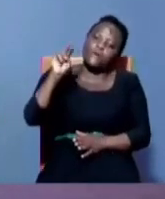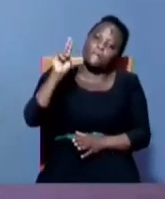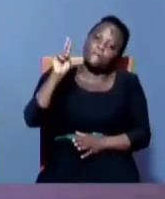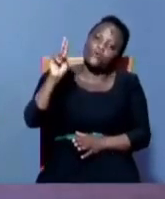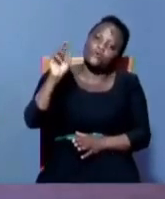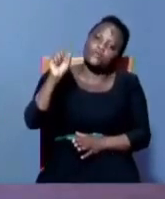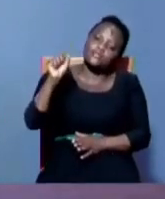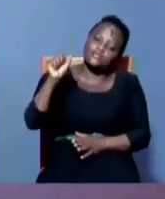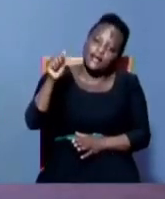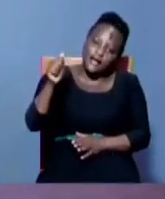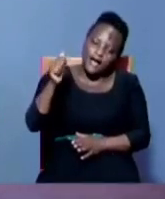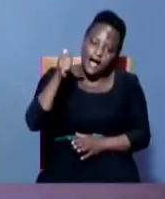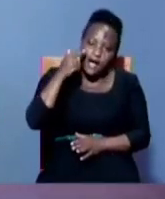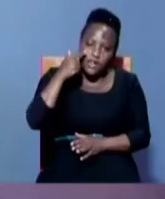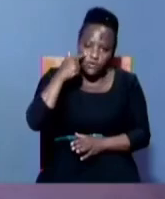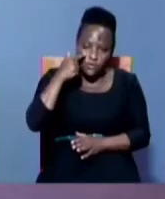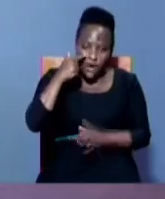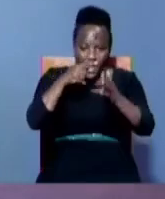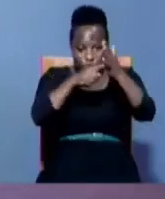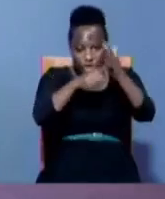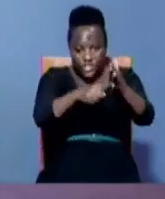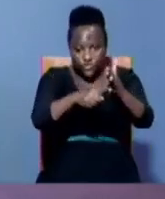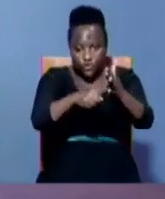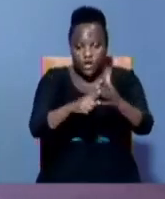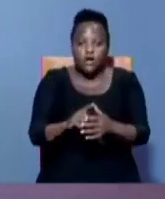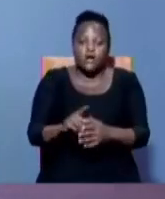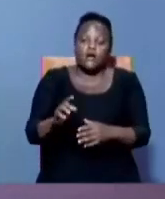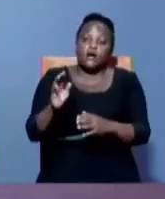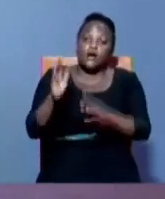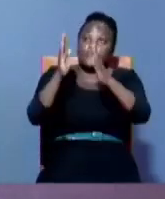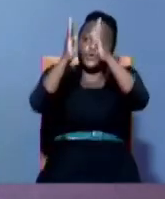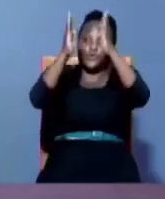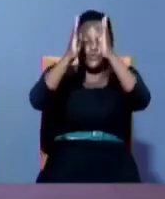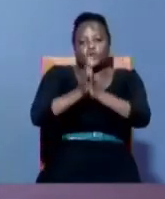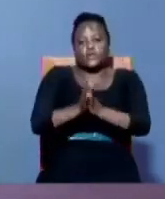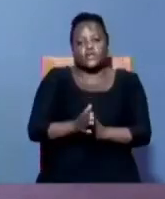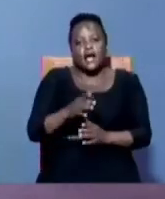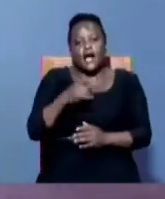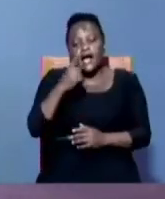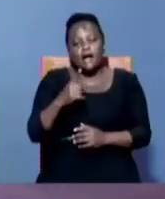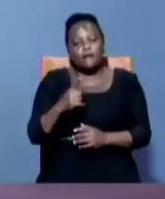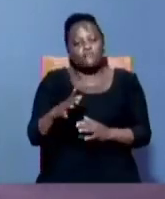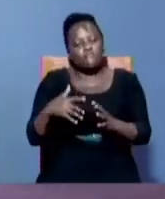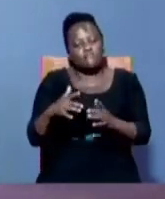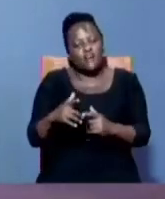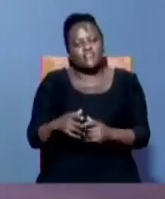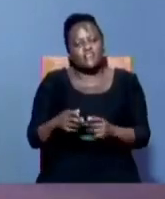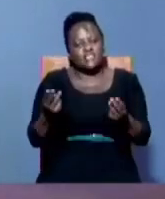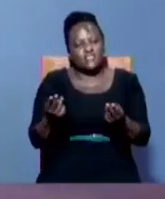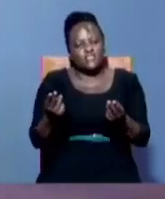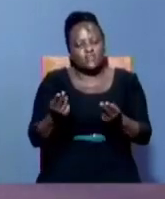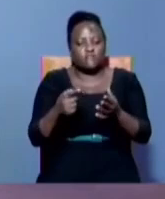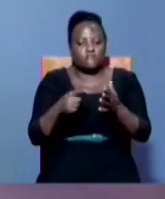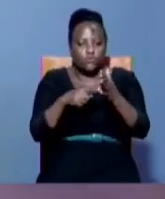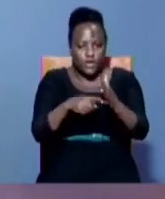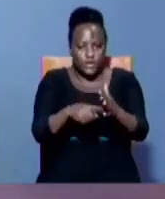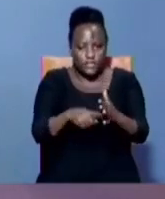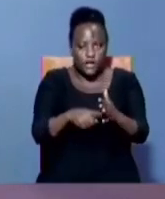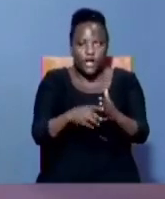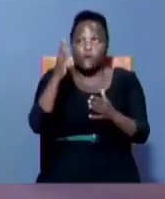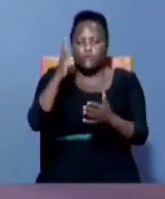na sanduku kule juu mbinguni. Yaani maana aliambiwa, fanya kama nilivyokuonyesha. Mungu alivuta vitu vya